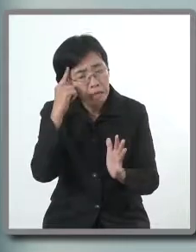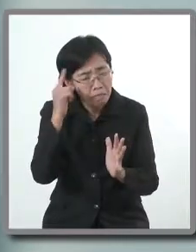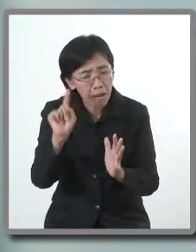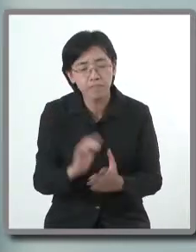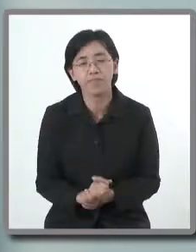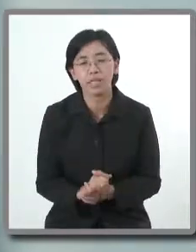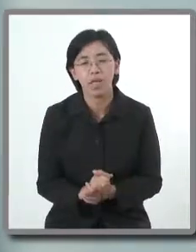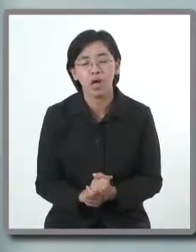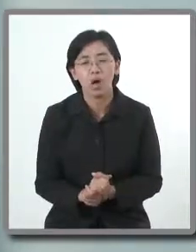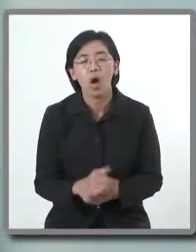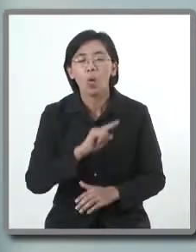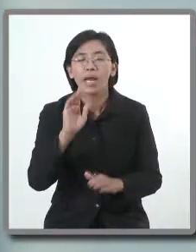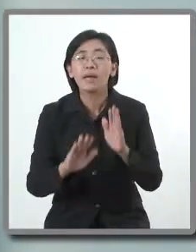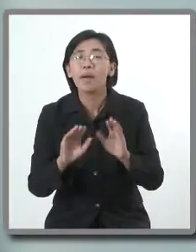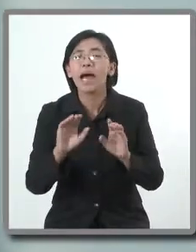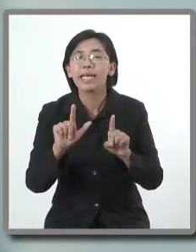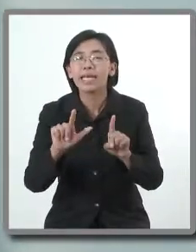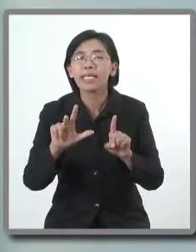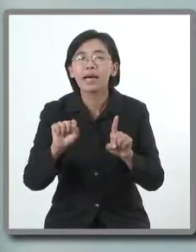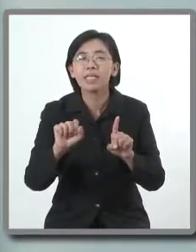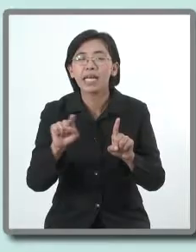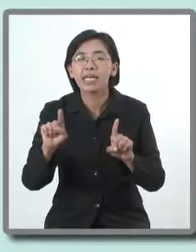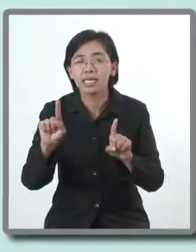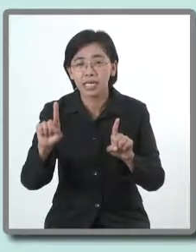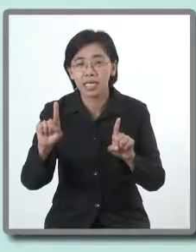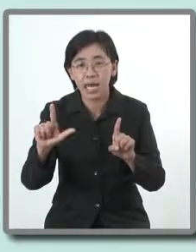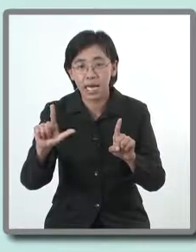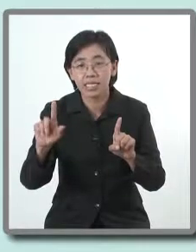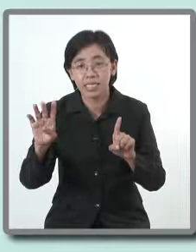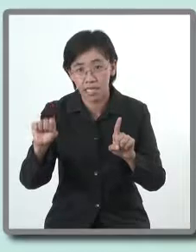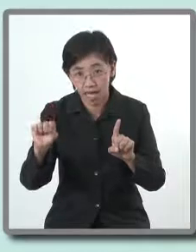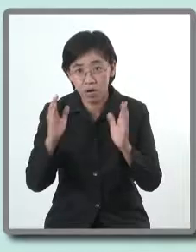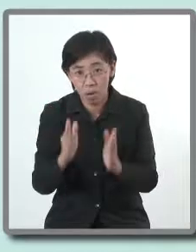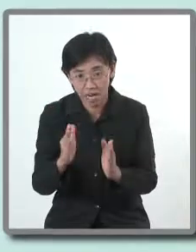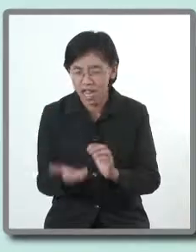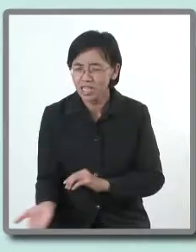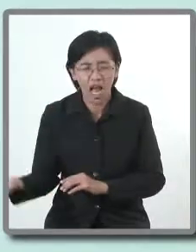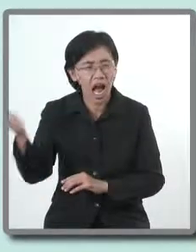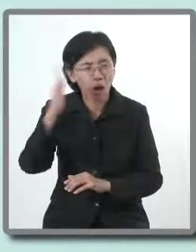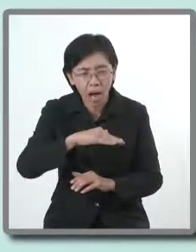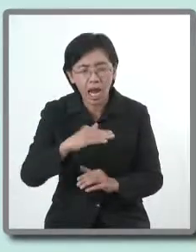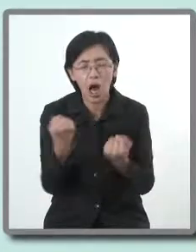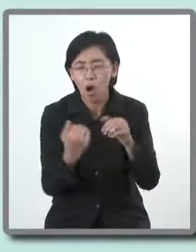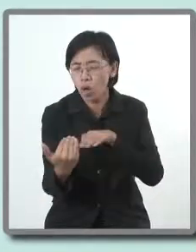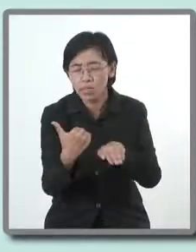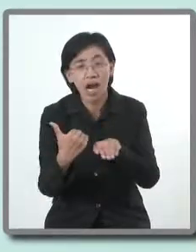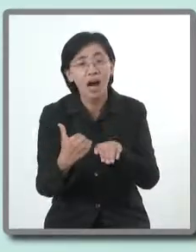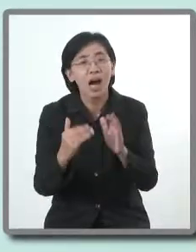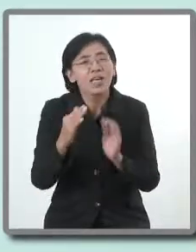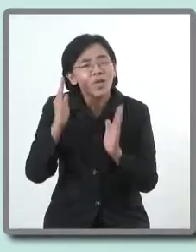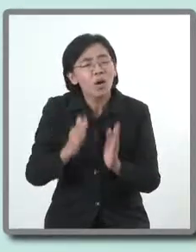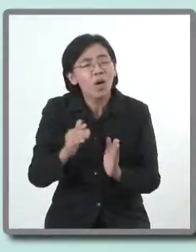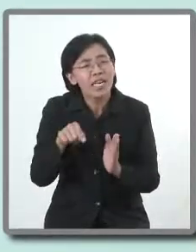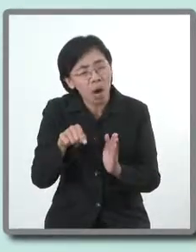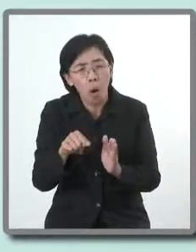ต่อวันเนี่ยประมาณล้านสามถึงล้านสี่ต่อวันณปัจจุบันเนี่ยนะครับเราคาดว่าร ถเมล์เก่าเนี่ย รถเมล์เก่าเนี่ยนะ